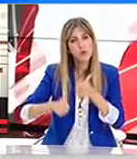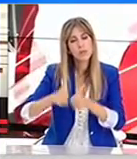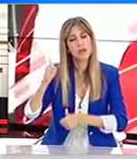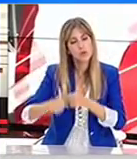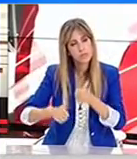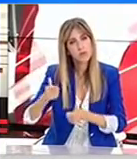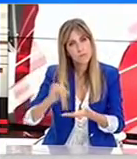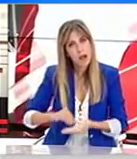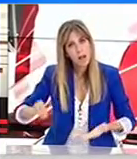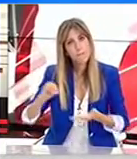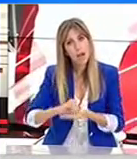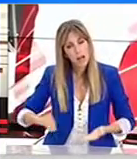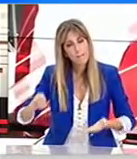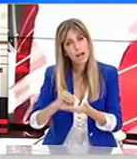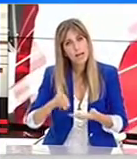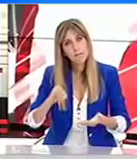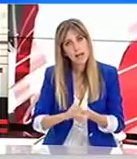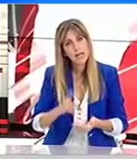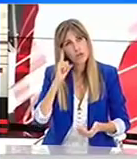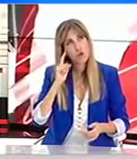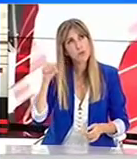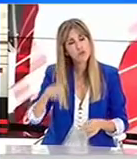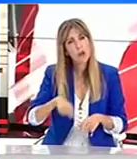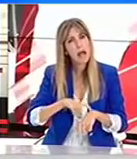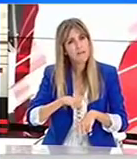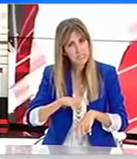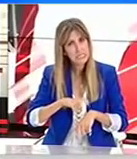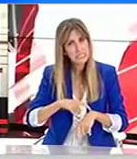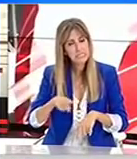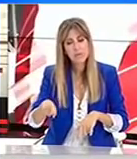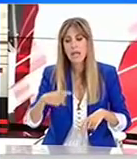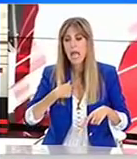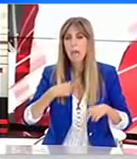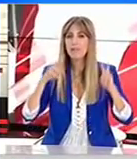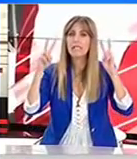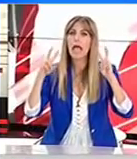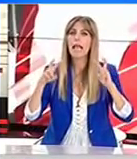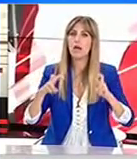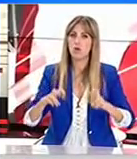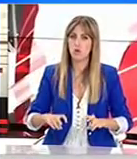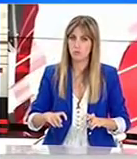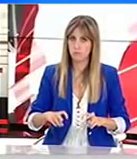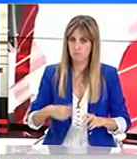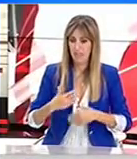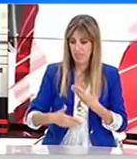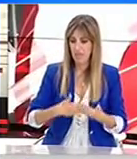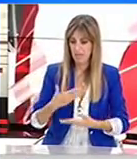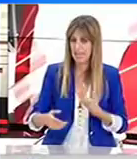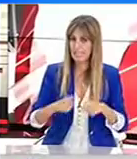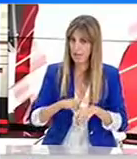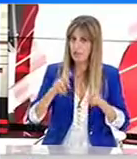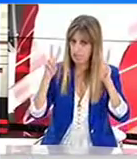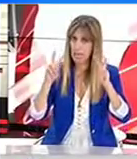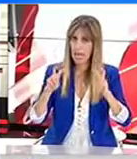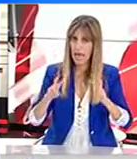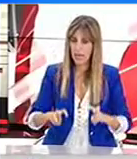του προσυμβατικού ελέγχου. Εξ όσων γνωρίζω, επιτρέψτε μου να κάνω λάθος, αλλά η πληροφόρηση που έχω είναι ότι